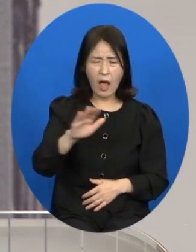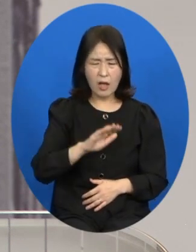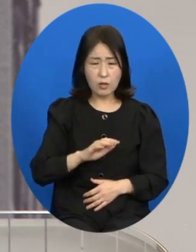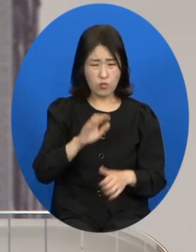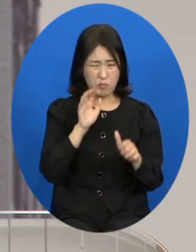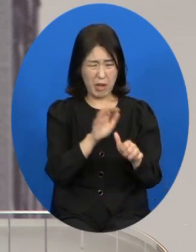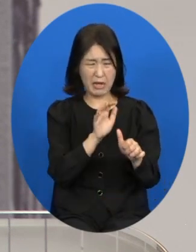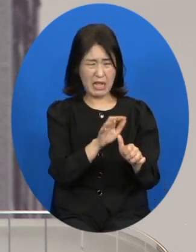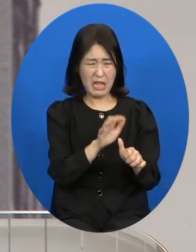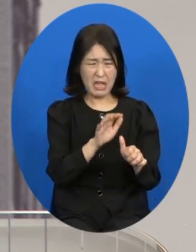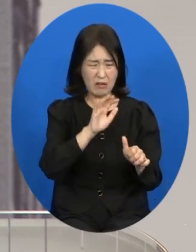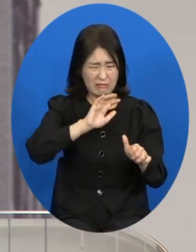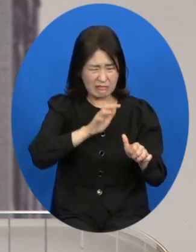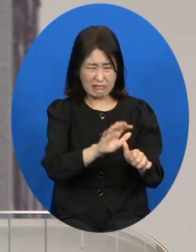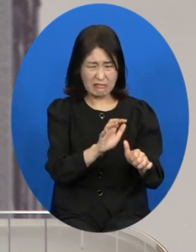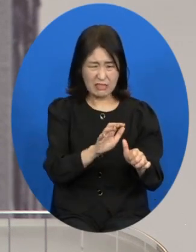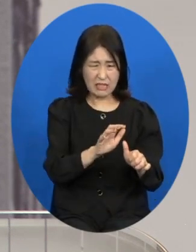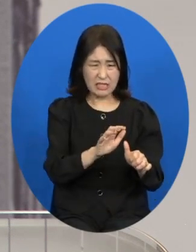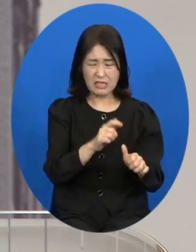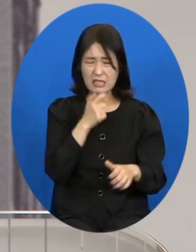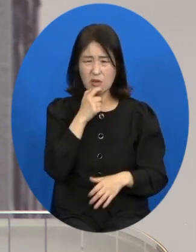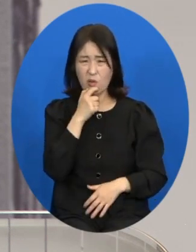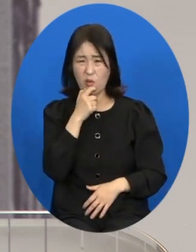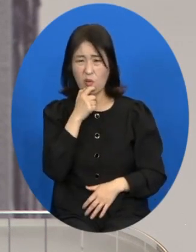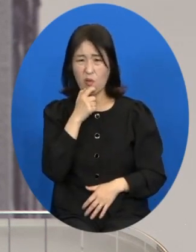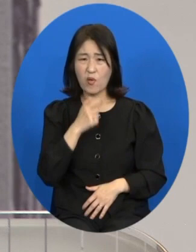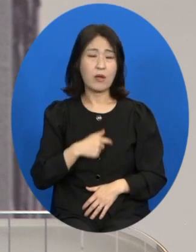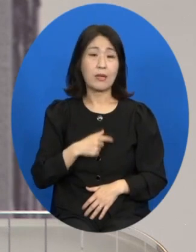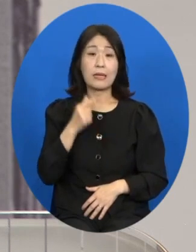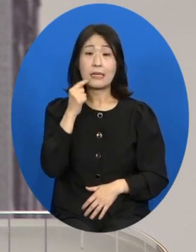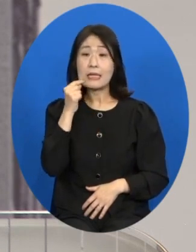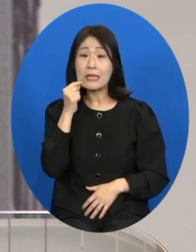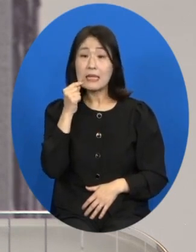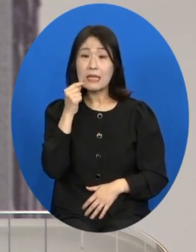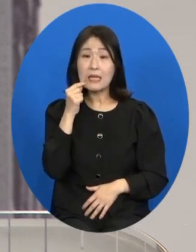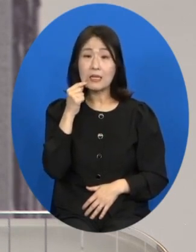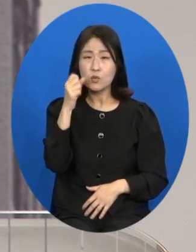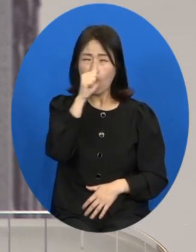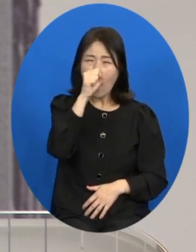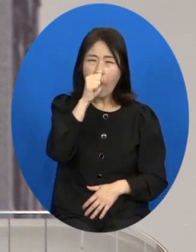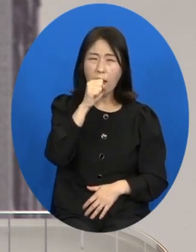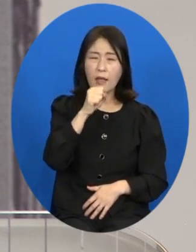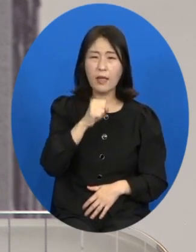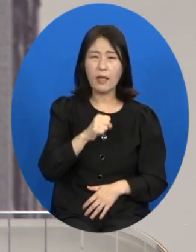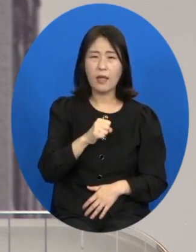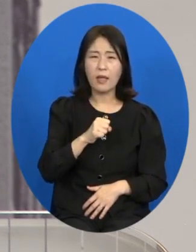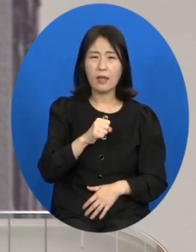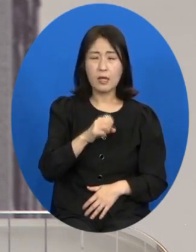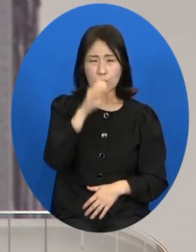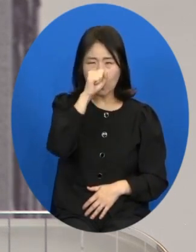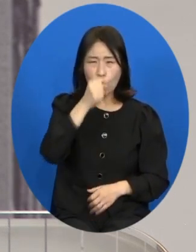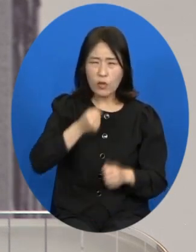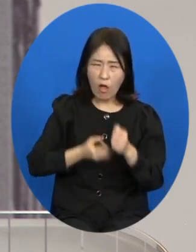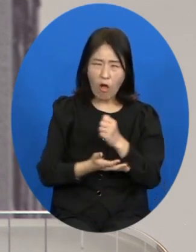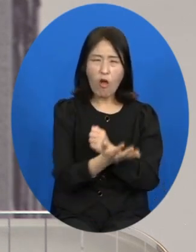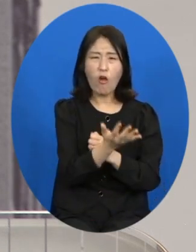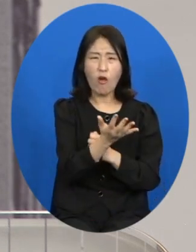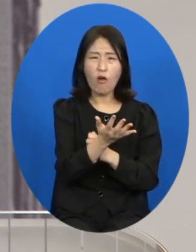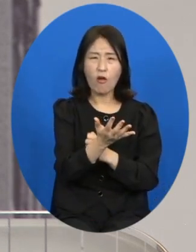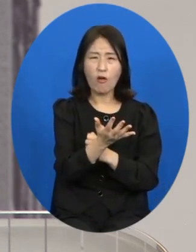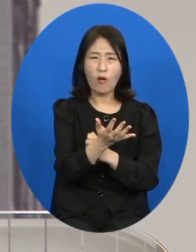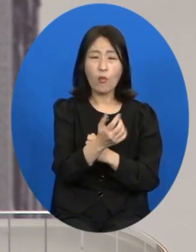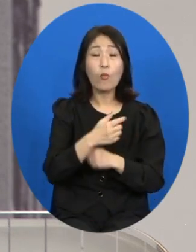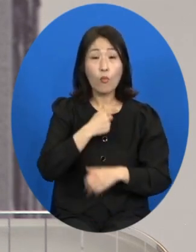잘 잘되기를 원하죠 인기를 누리고 싶어합니다 좋은 영향력을 끼치고 싶어해서 많은 사람들에게